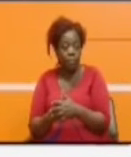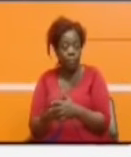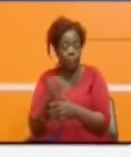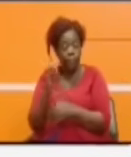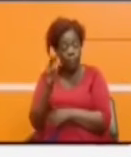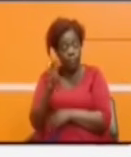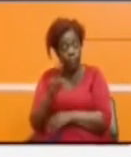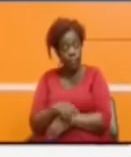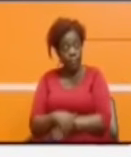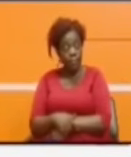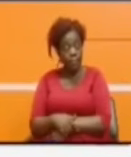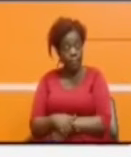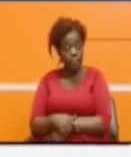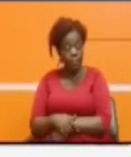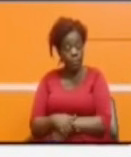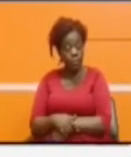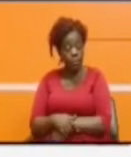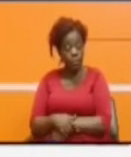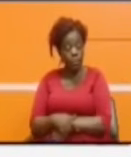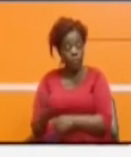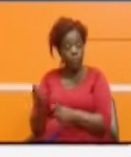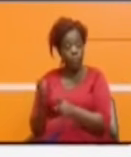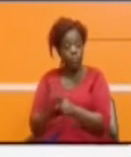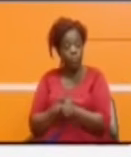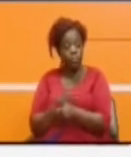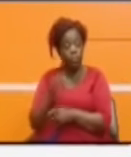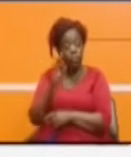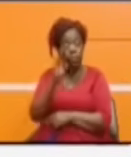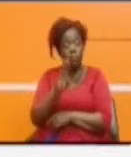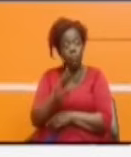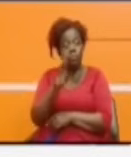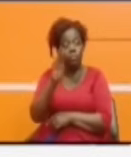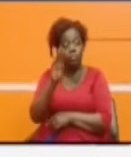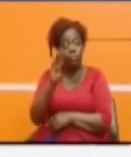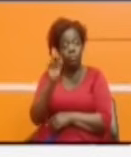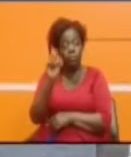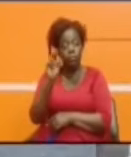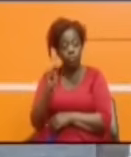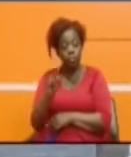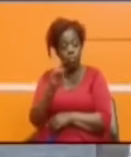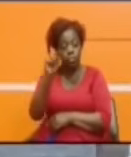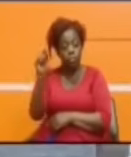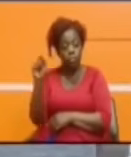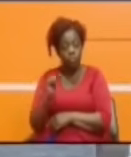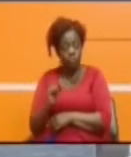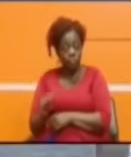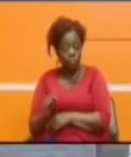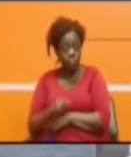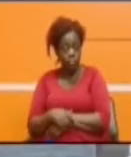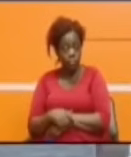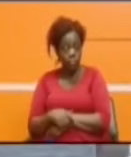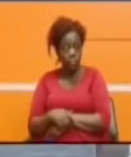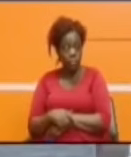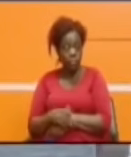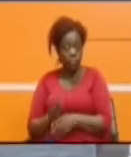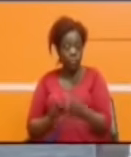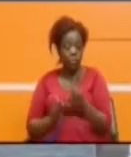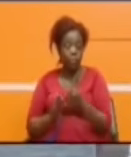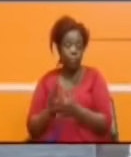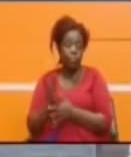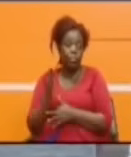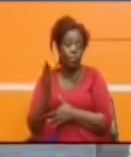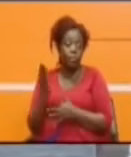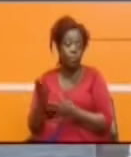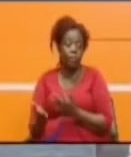12 from Bukoba in Tanzania. Okuva e Bukoba e Tanzania through Moshi,